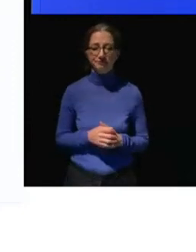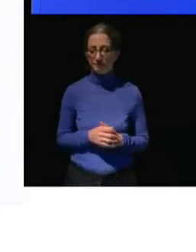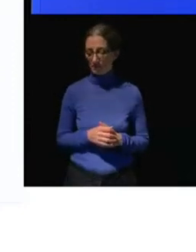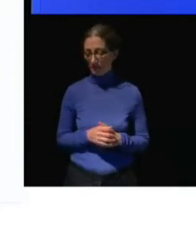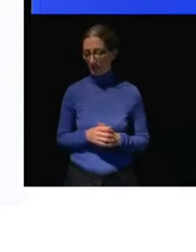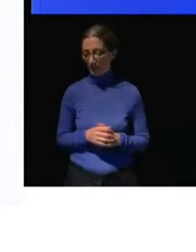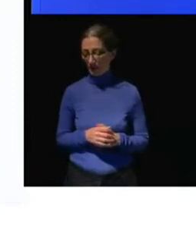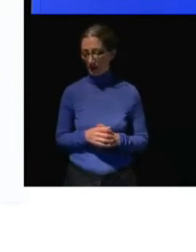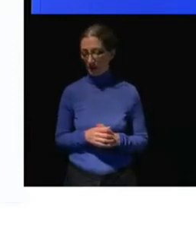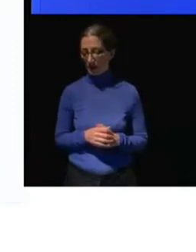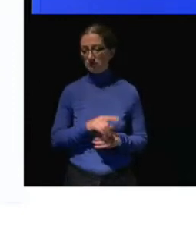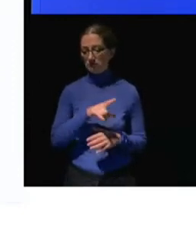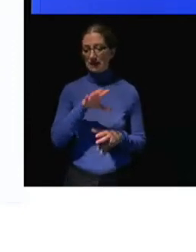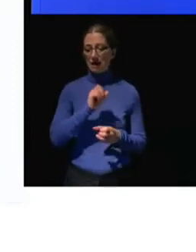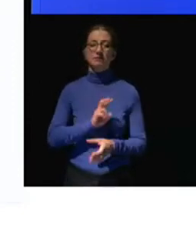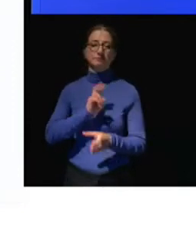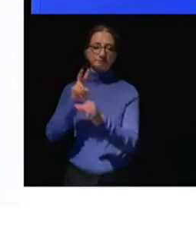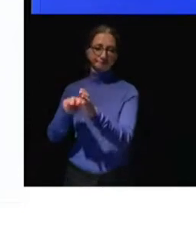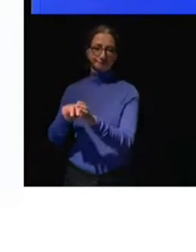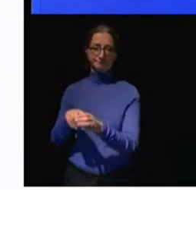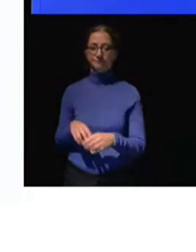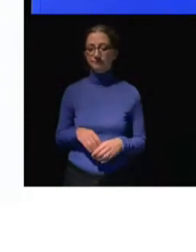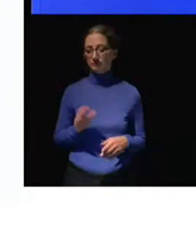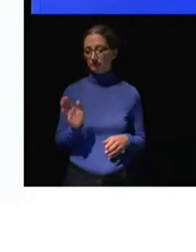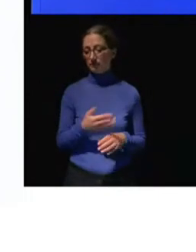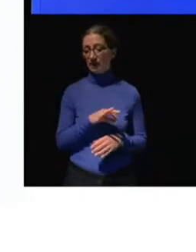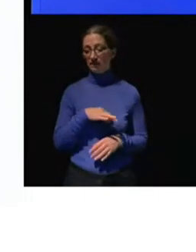Ich gehe schon weiter zu Frankreich.